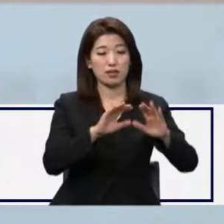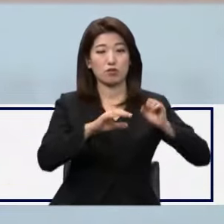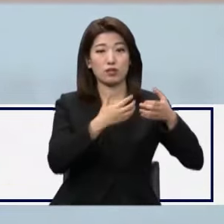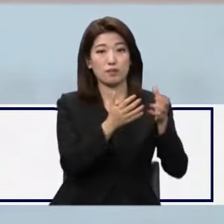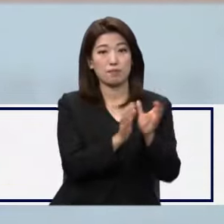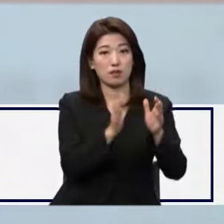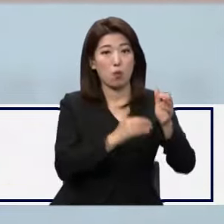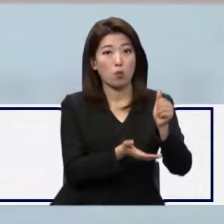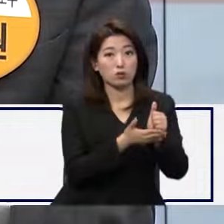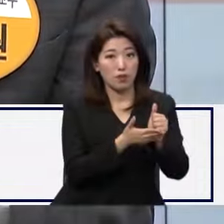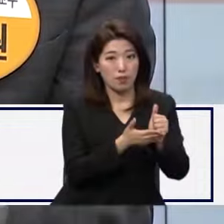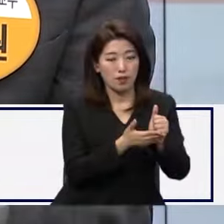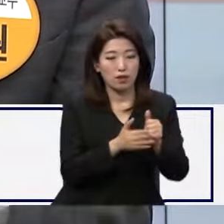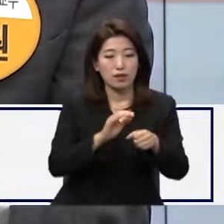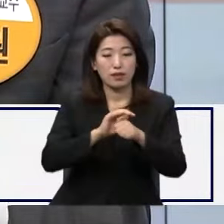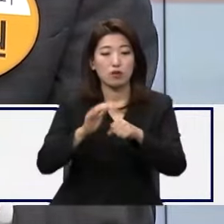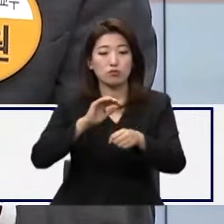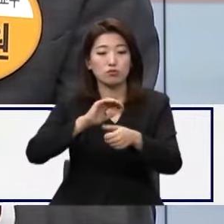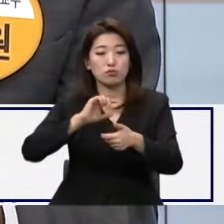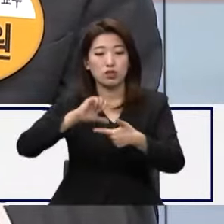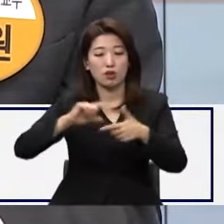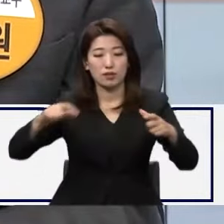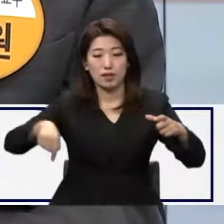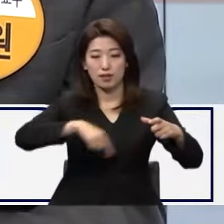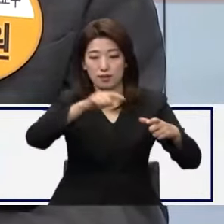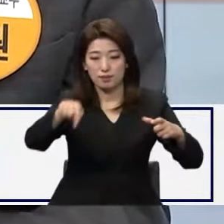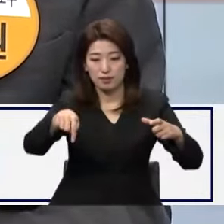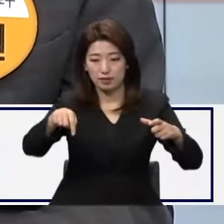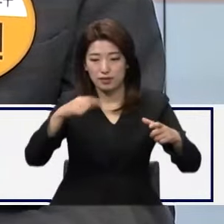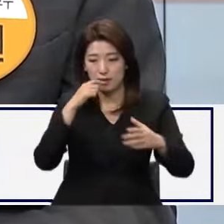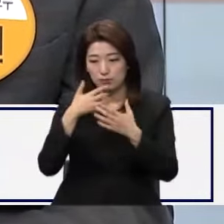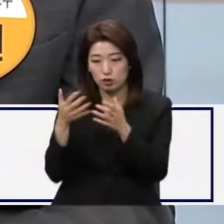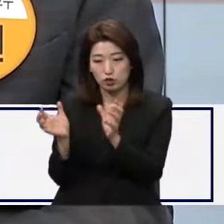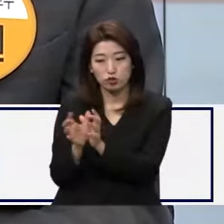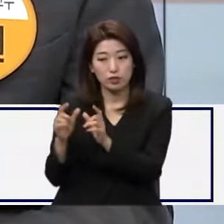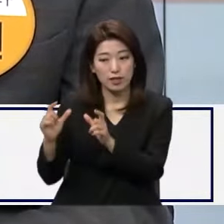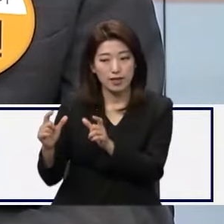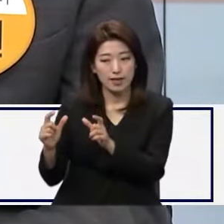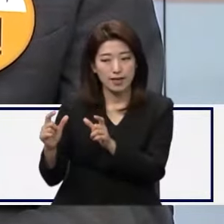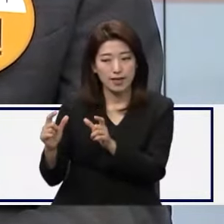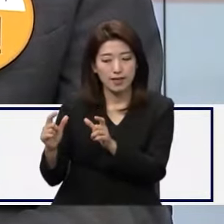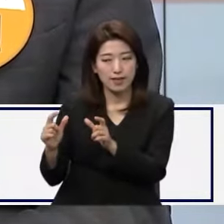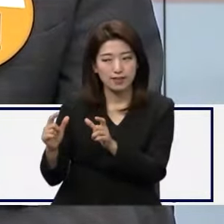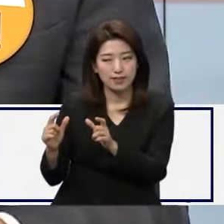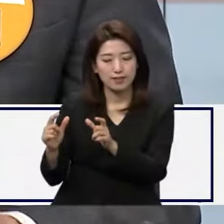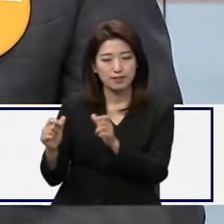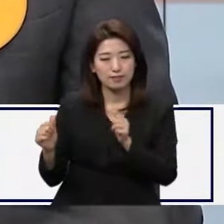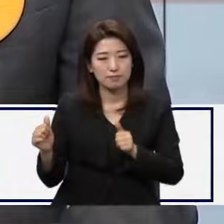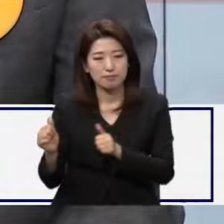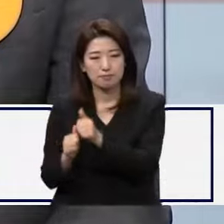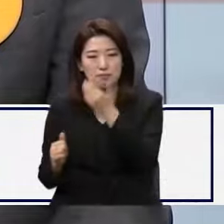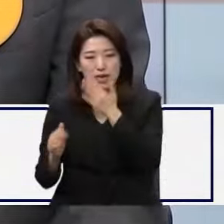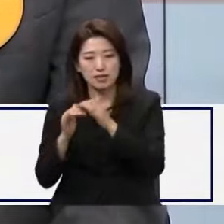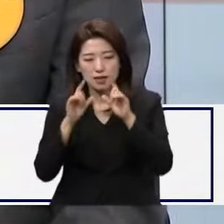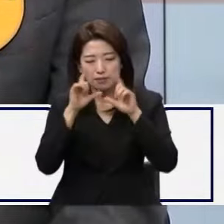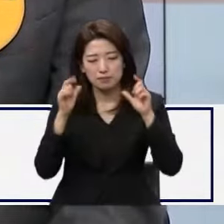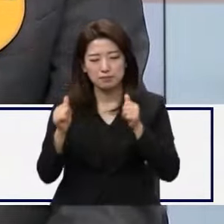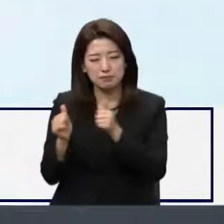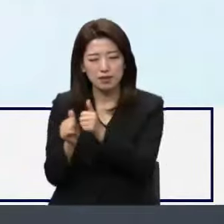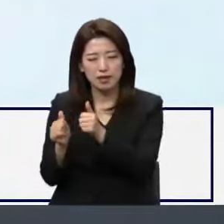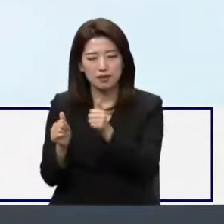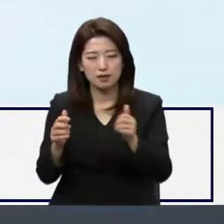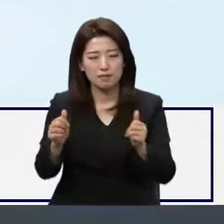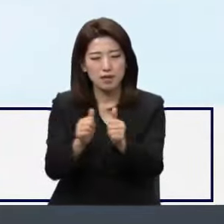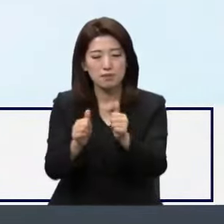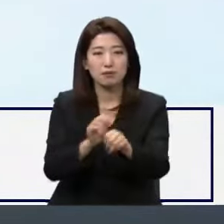PK 공천은 그렇게 잘 제가 봤을 때는 잘 되고 있는 것이 아닐까라는 생각이 든다는 겁니다 아 지금 국민의 공천 잘 되고